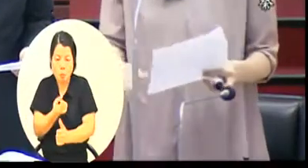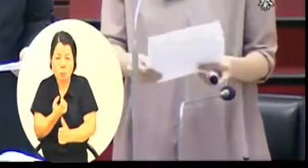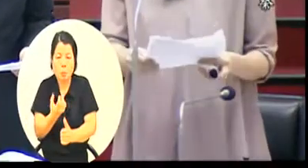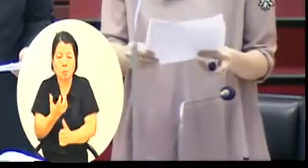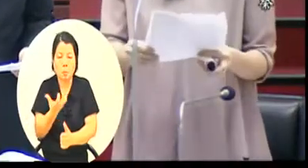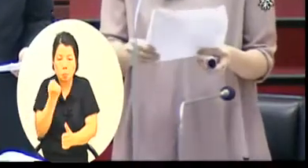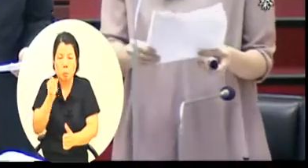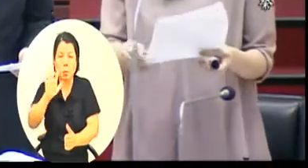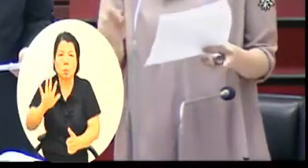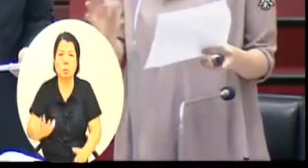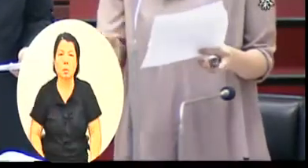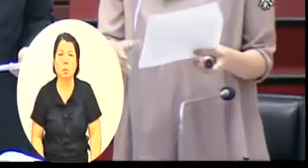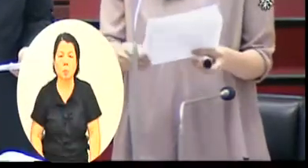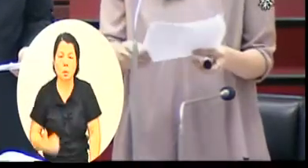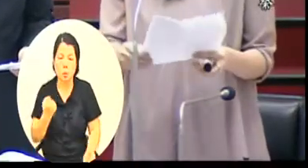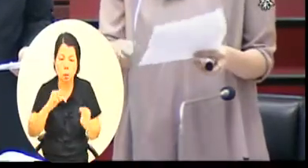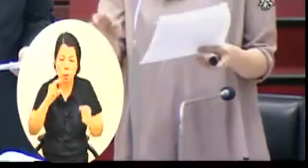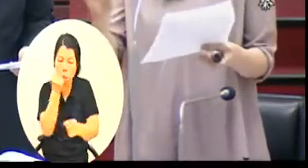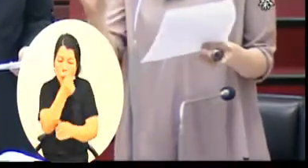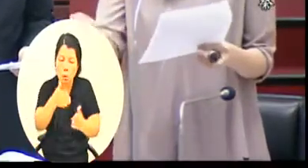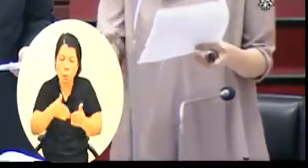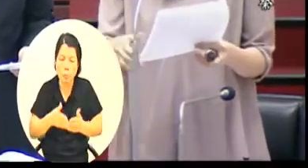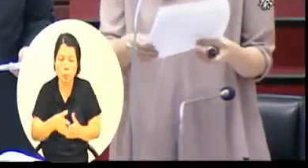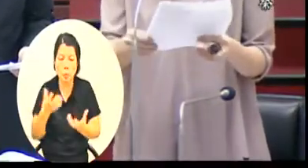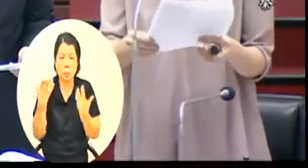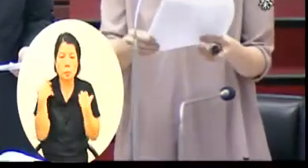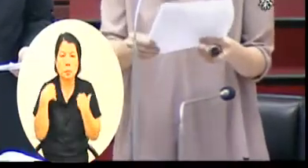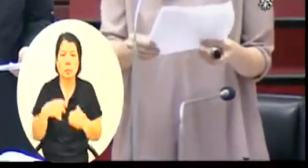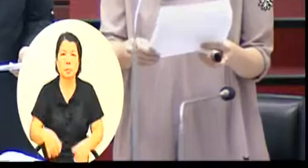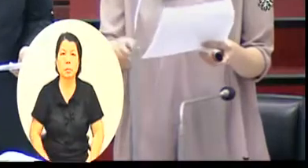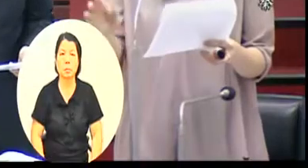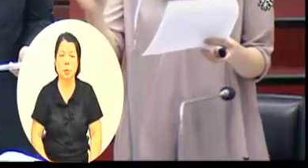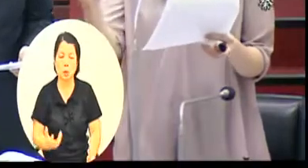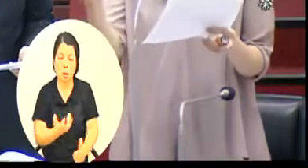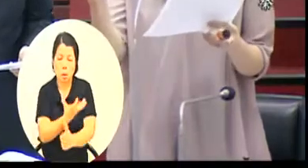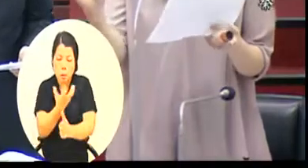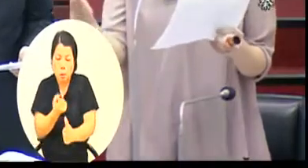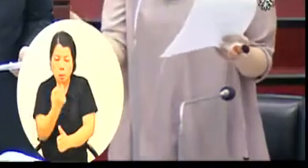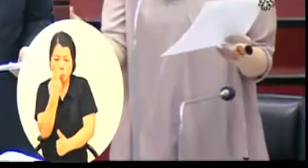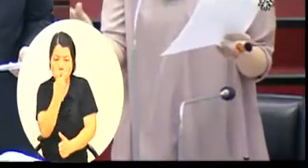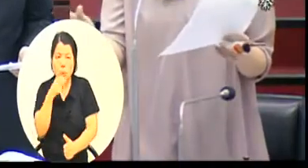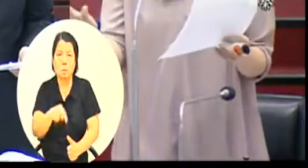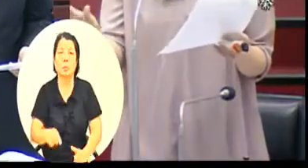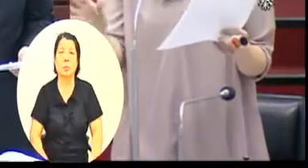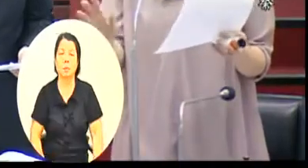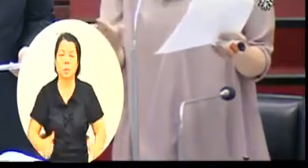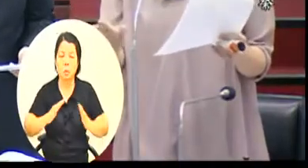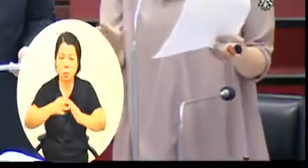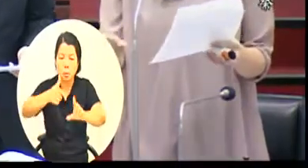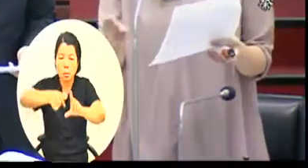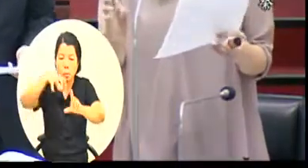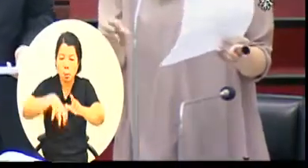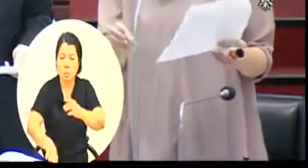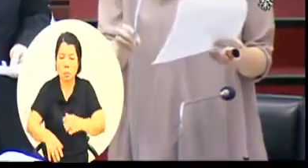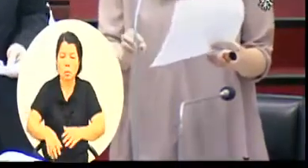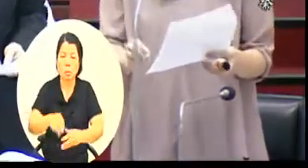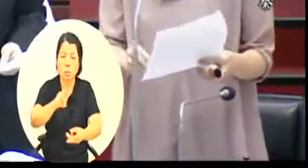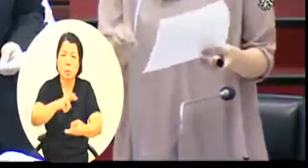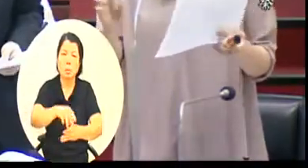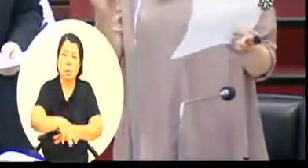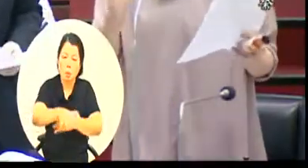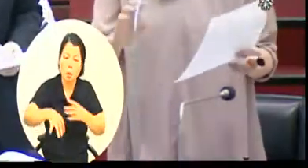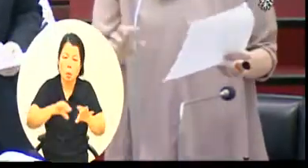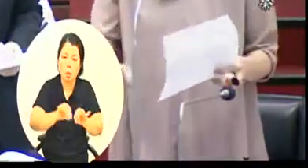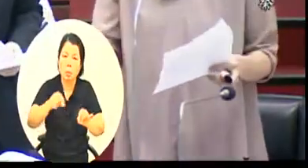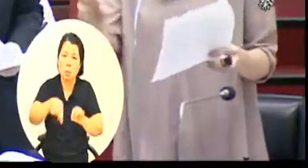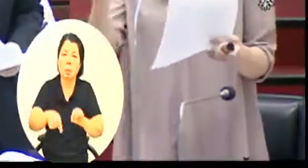个地方，在我们这边有特别的单位，然后可以来管制说，如果说在市区里面的农地，然后它变更加油站，